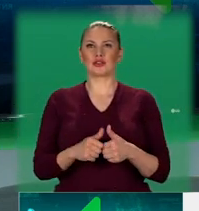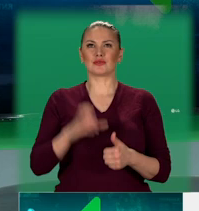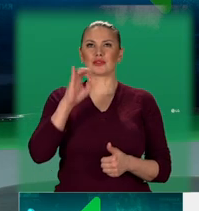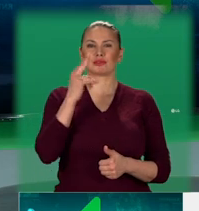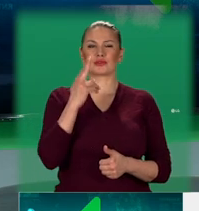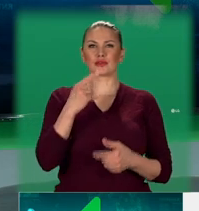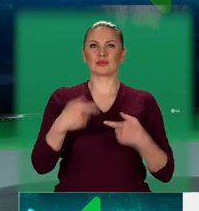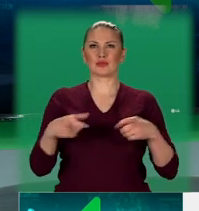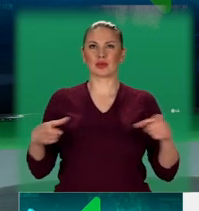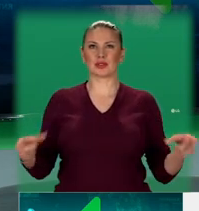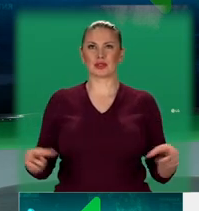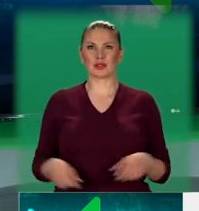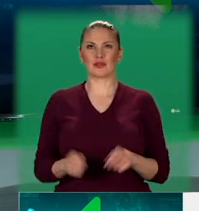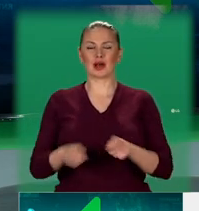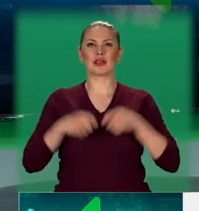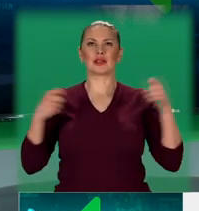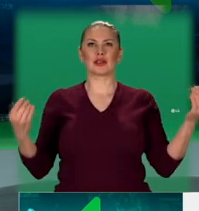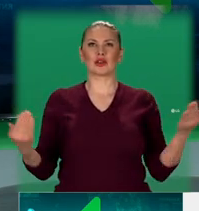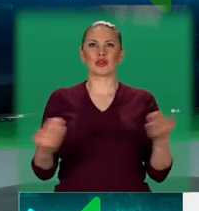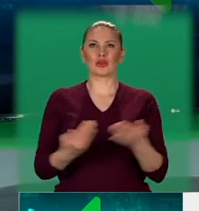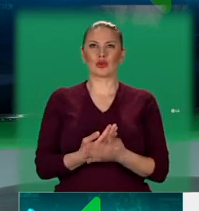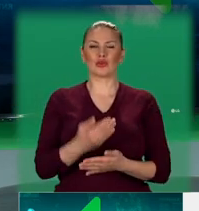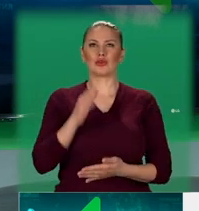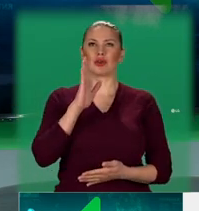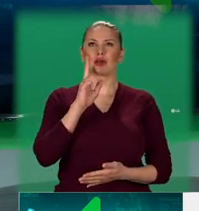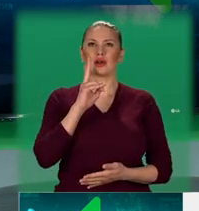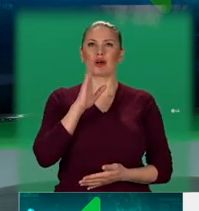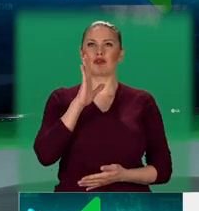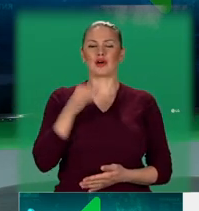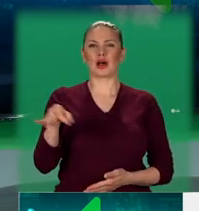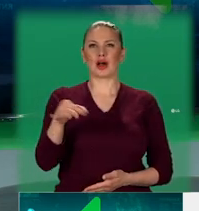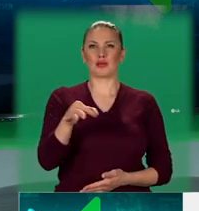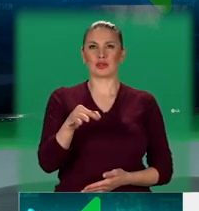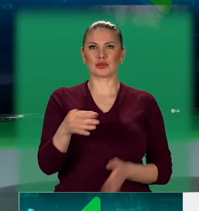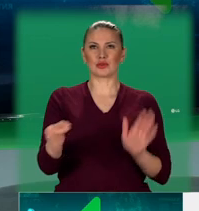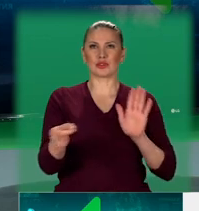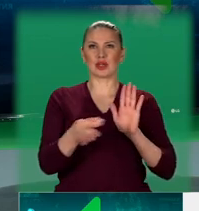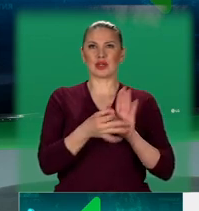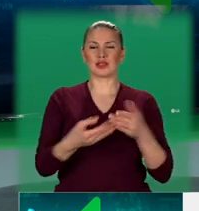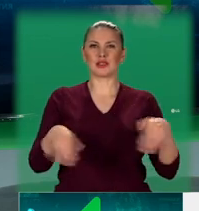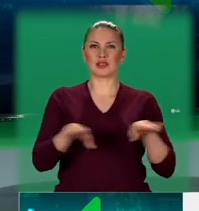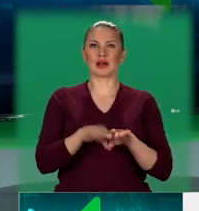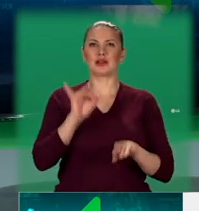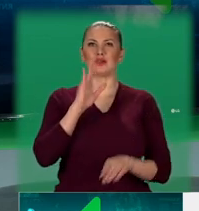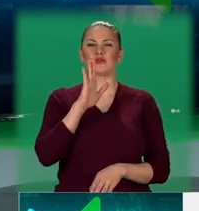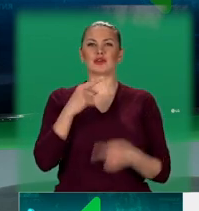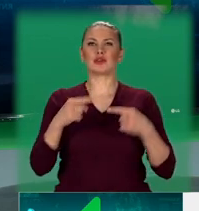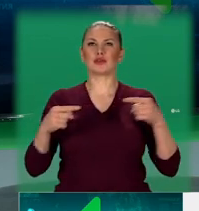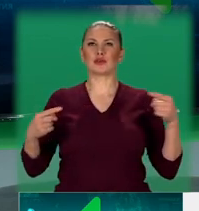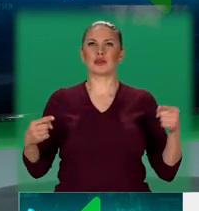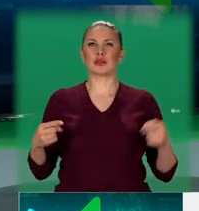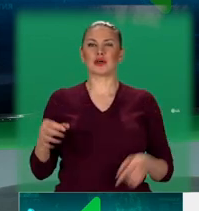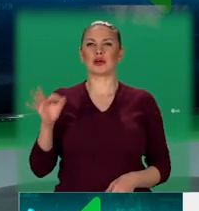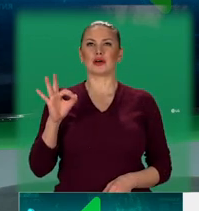превышает 15%, открываются как в областной столице, так и в районах. Ими могут воспользоваться все островитяне, независимо от